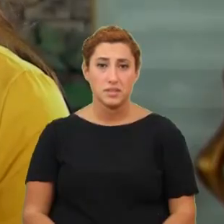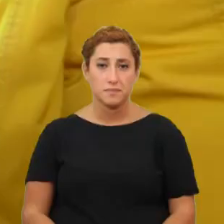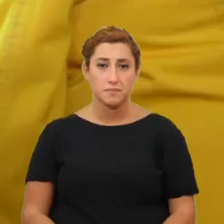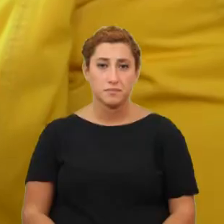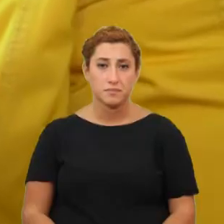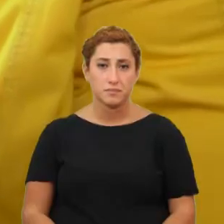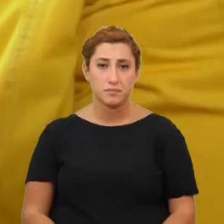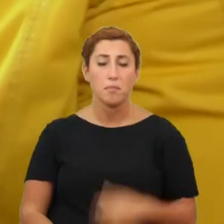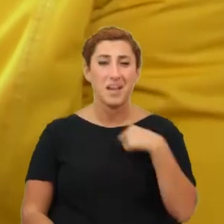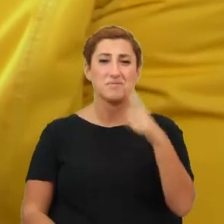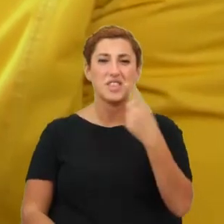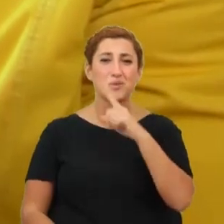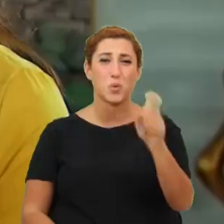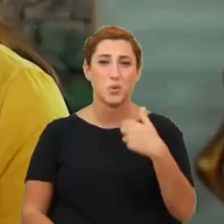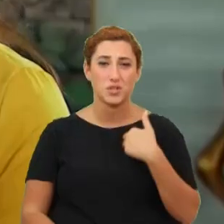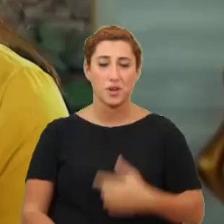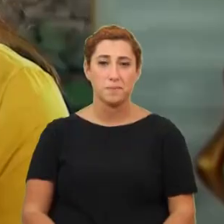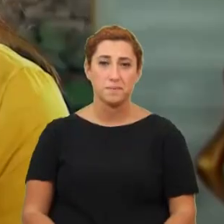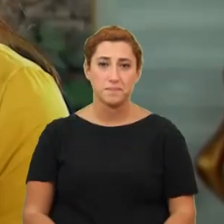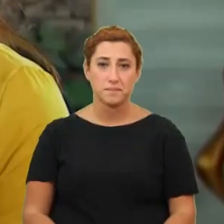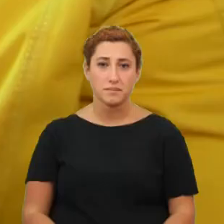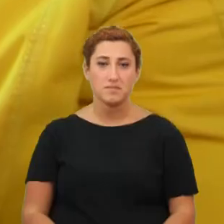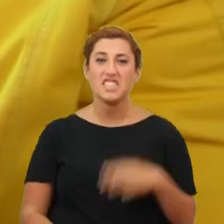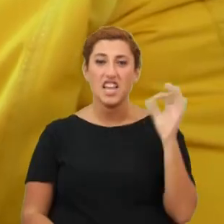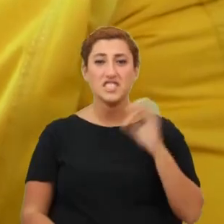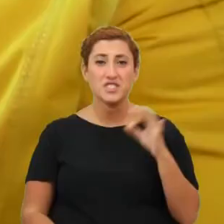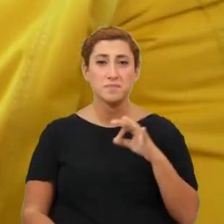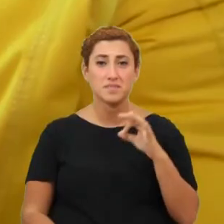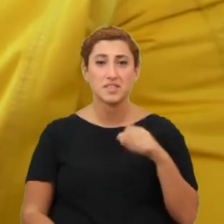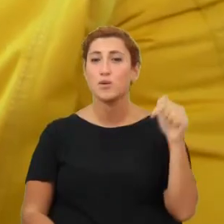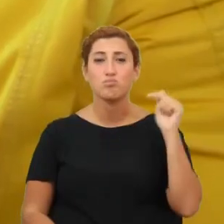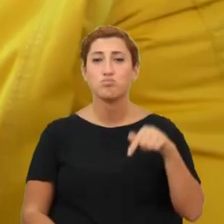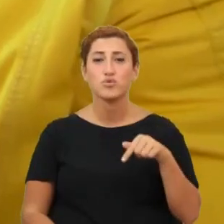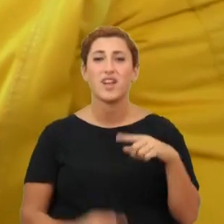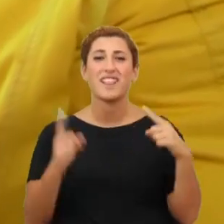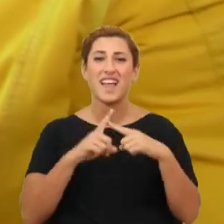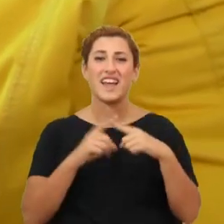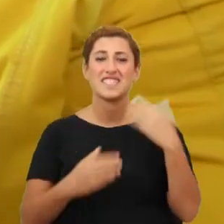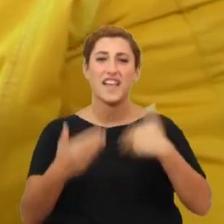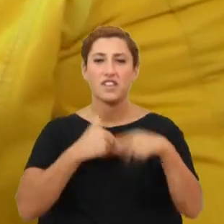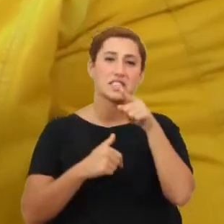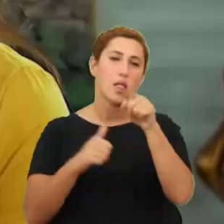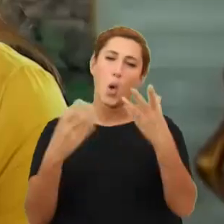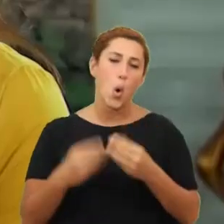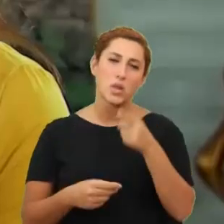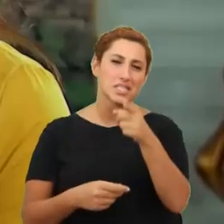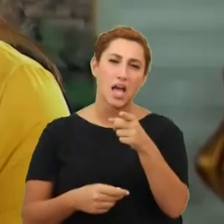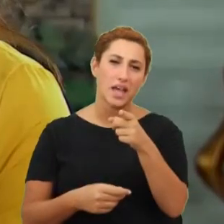De, ben sana bir şey soracağım ya. Şimdi bu Tarık'ın sevgilisi sen